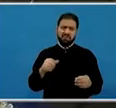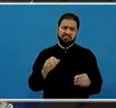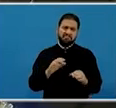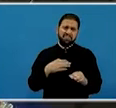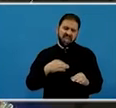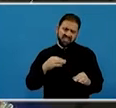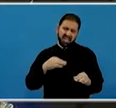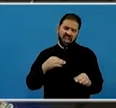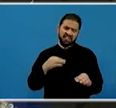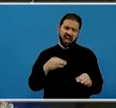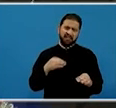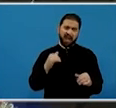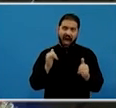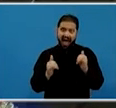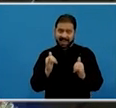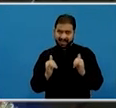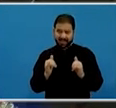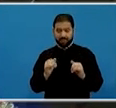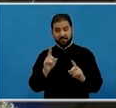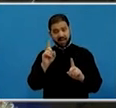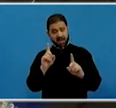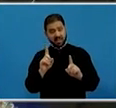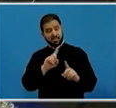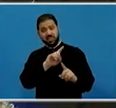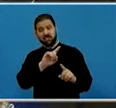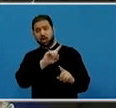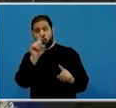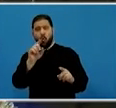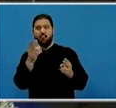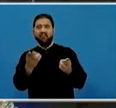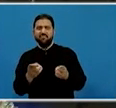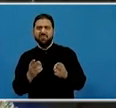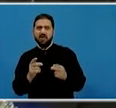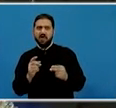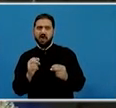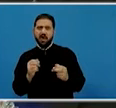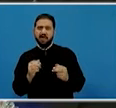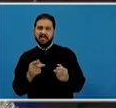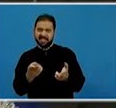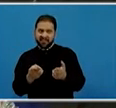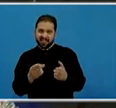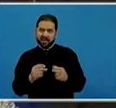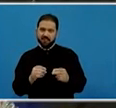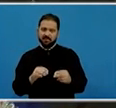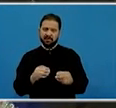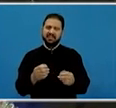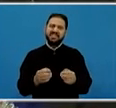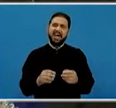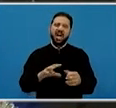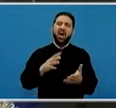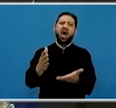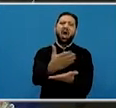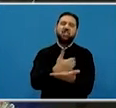față de celălalt, adică să nu fie vorba despre o prietenie din interes. Eu stabilesc o relație cu un om pentru că am ceva